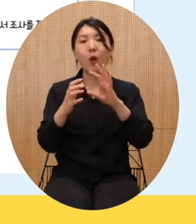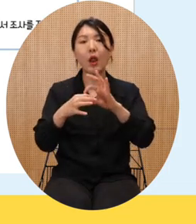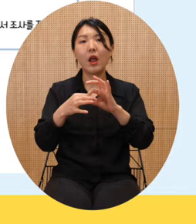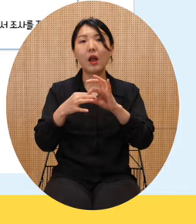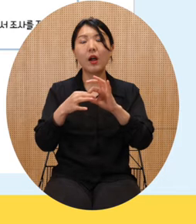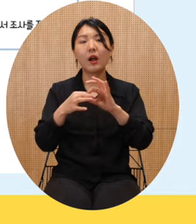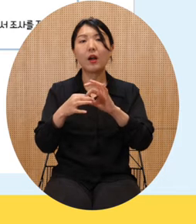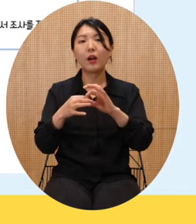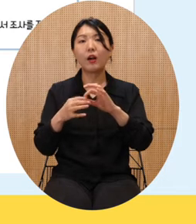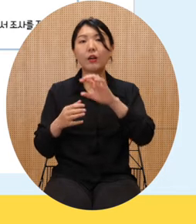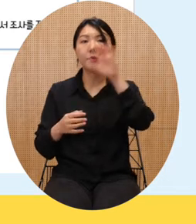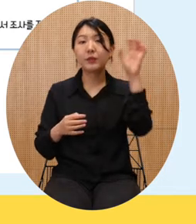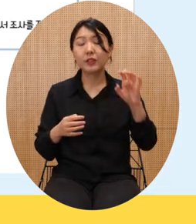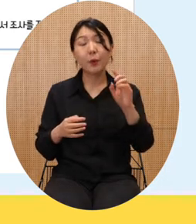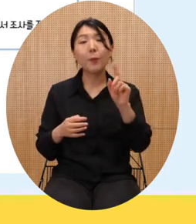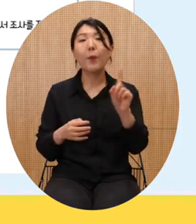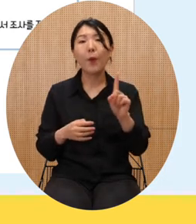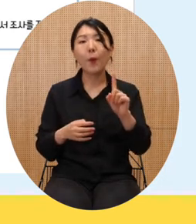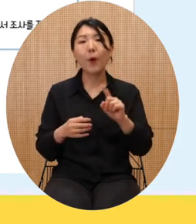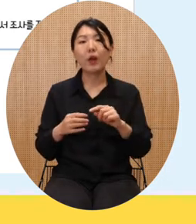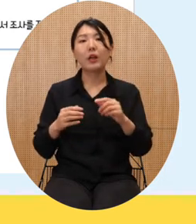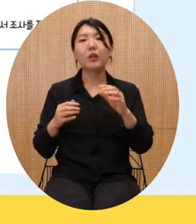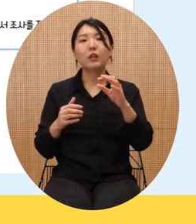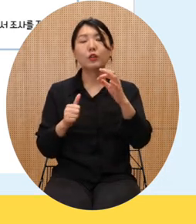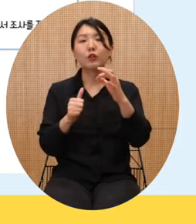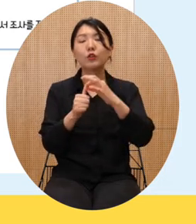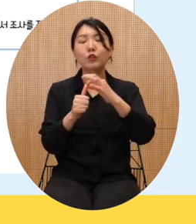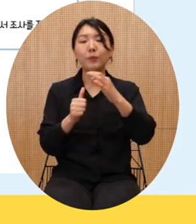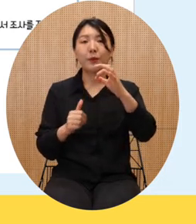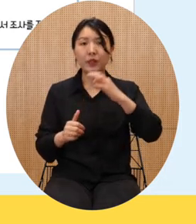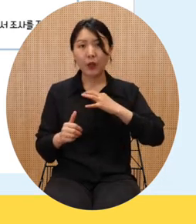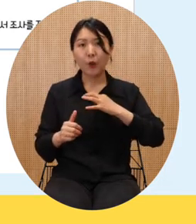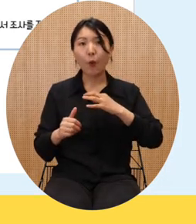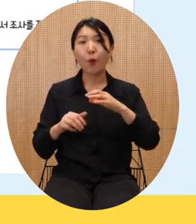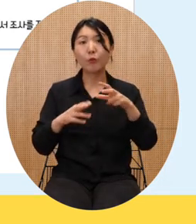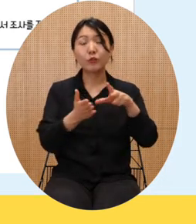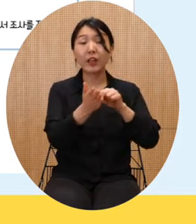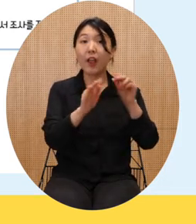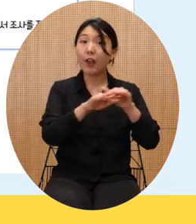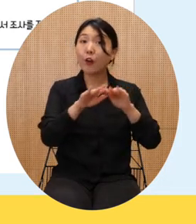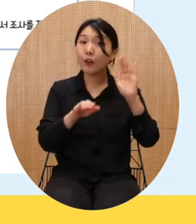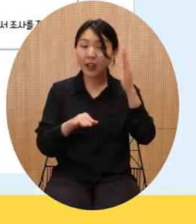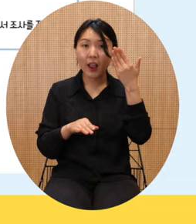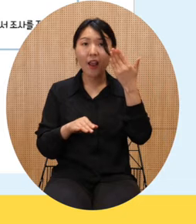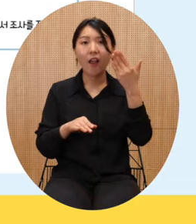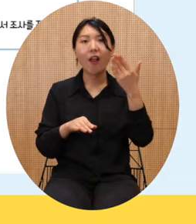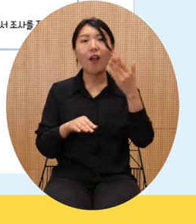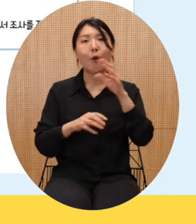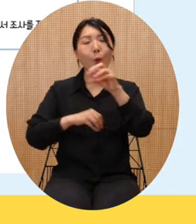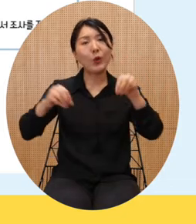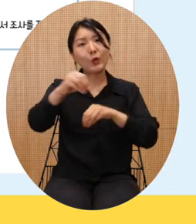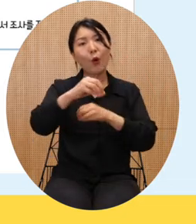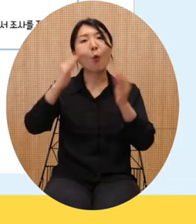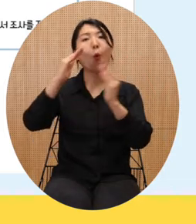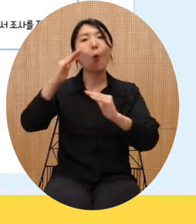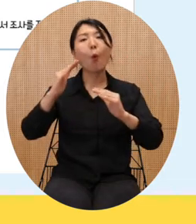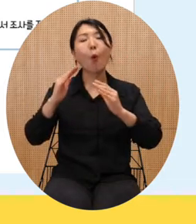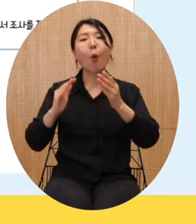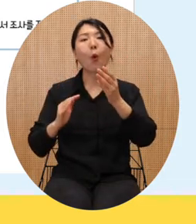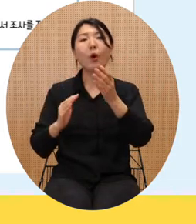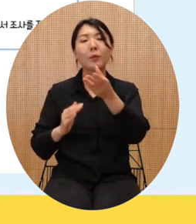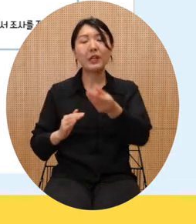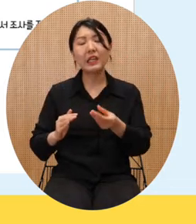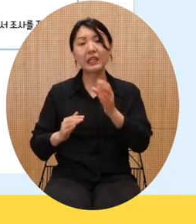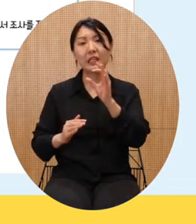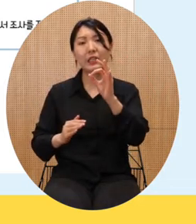주거비 지원과 관련해서 이런 의문들도 있는 거예요. 주거비를 준다고 문제가 해결이 되냐? 차라리